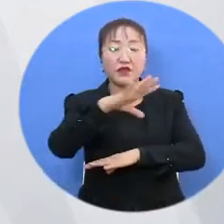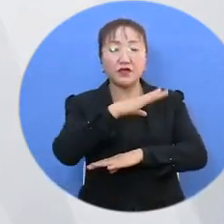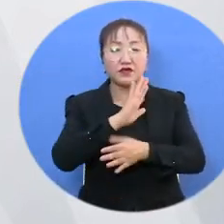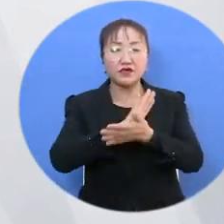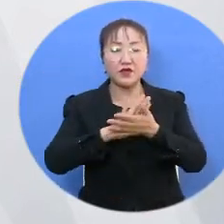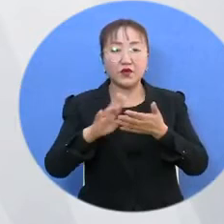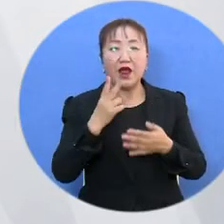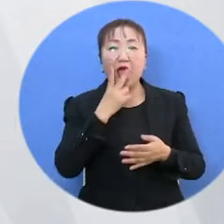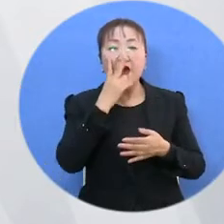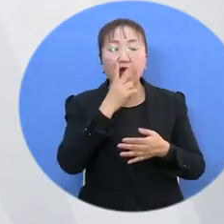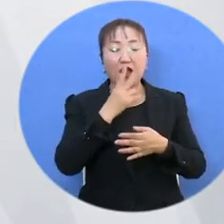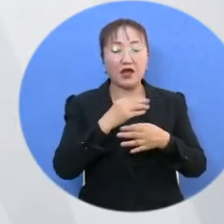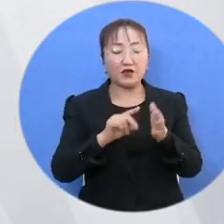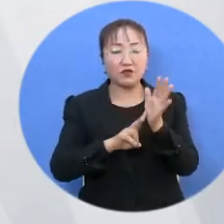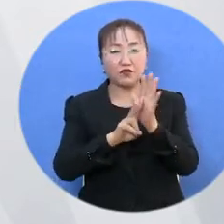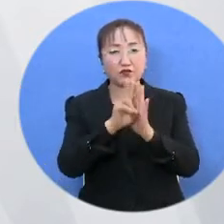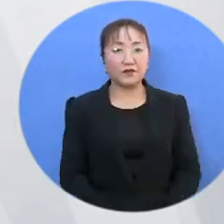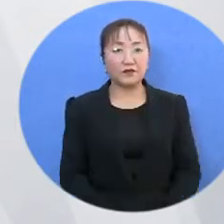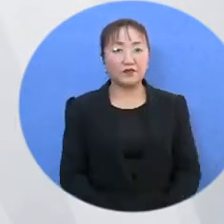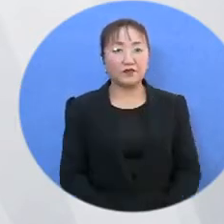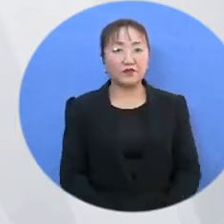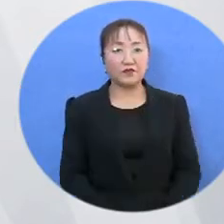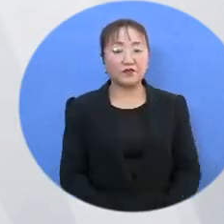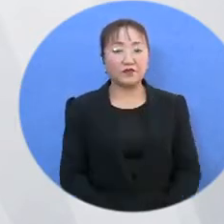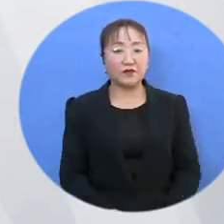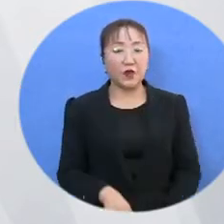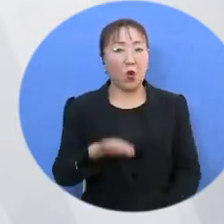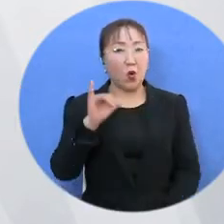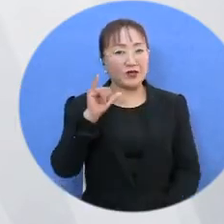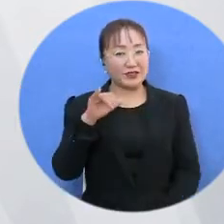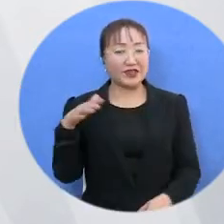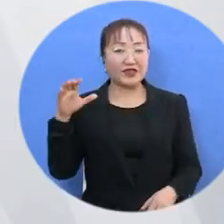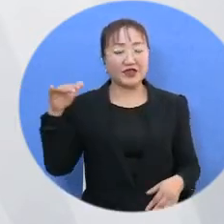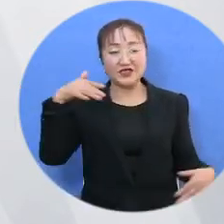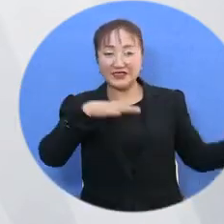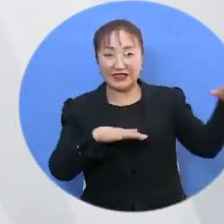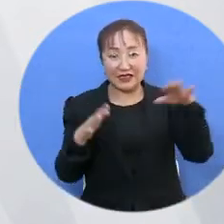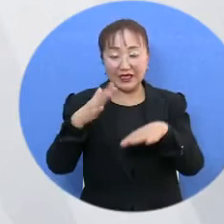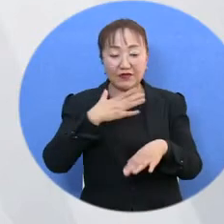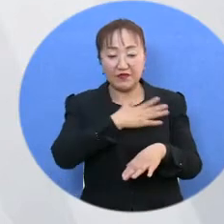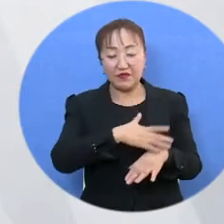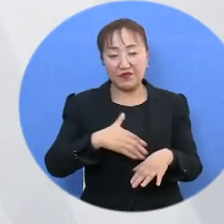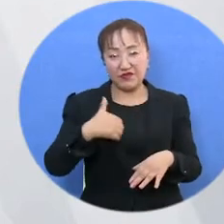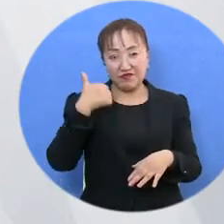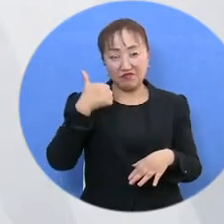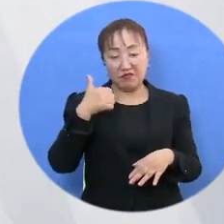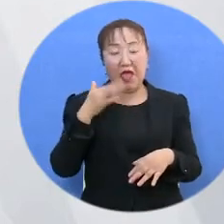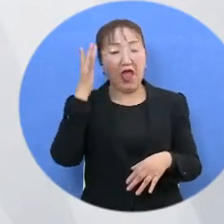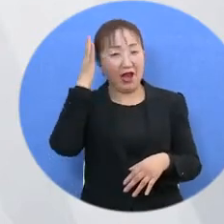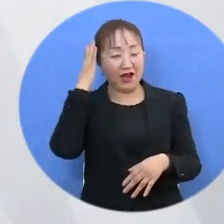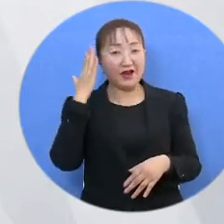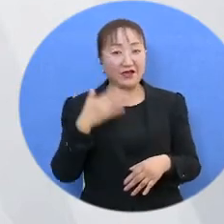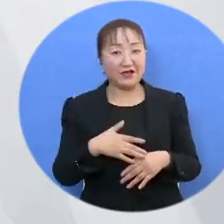их үүсвэр уурхай болж өгдөг юм байна. Усны сэлэх нь хамгийн сайн чирэгжүүлэх аргын нэг болдог. Яагад